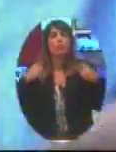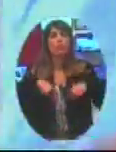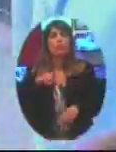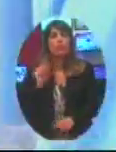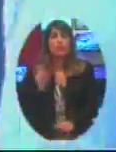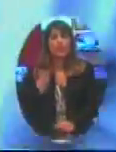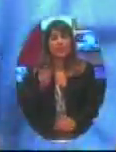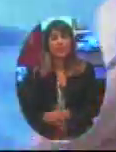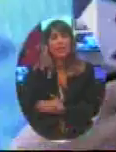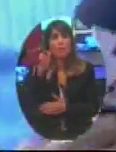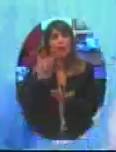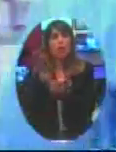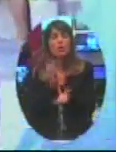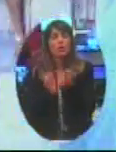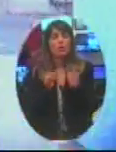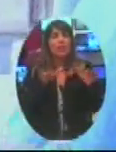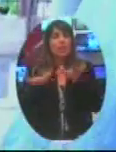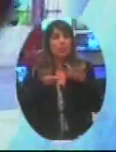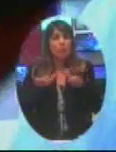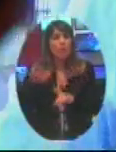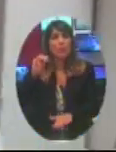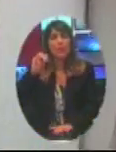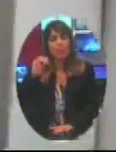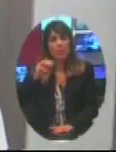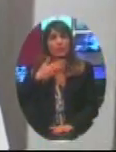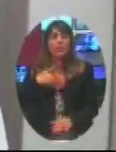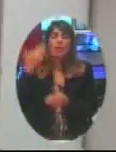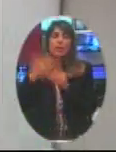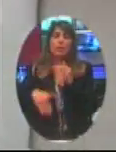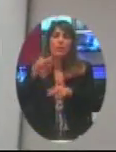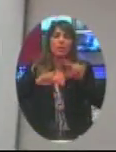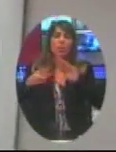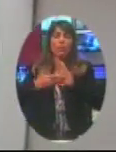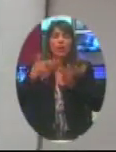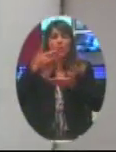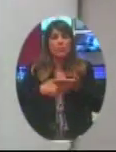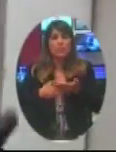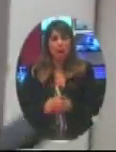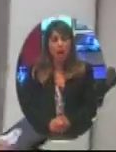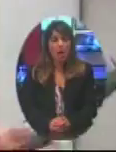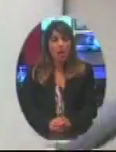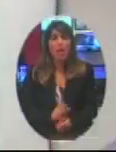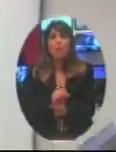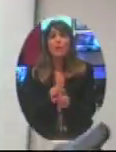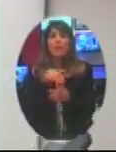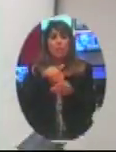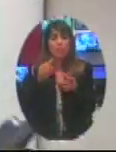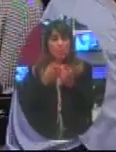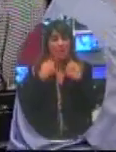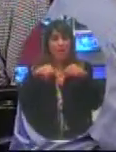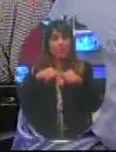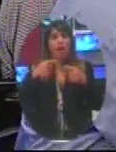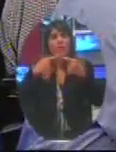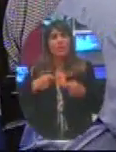פנה ליועץ המשפטי לממשלה מנדלבליט לסיים את הטיפול בבדיקת המסמך. בינתיים בוועדה חברי הכנסת בזה אחר זה